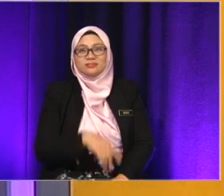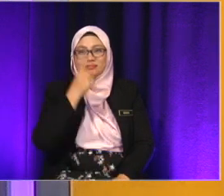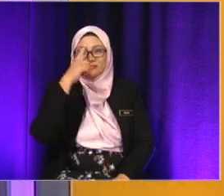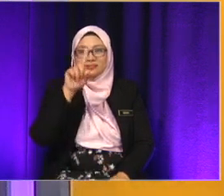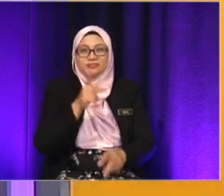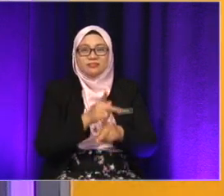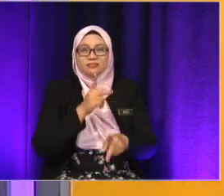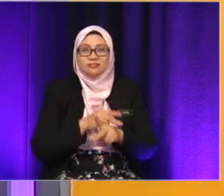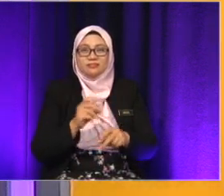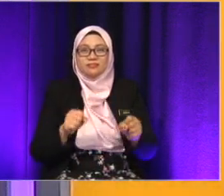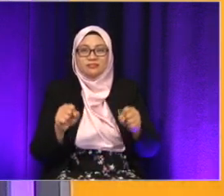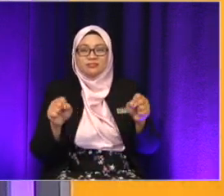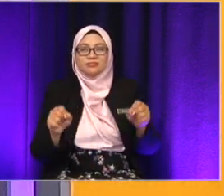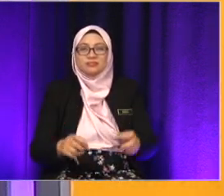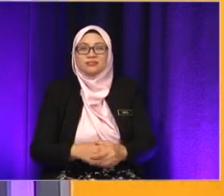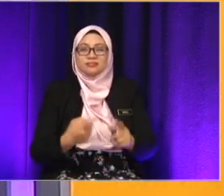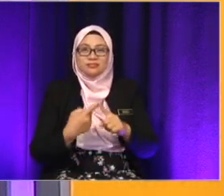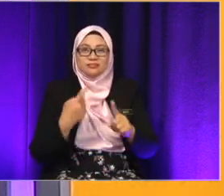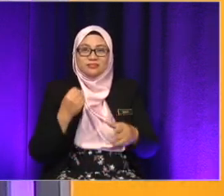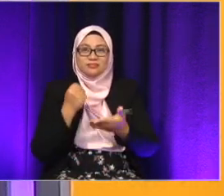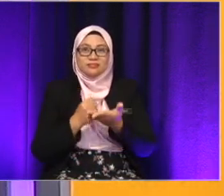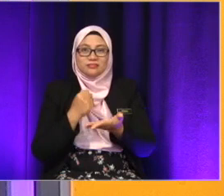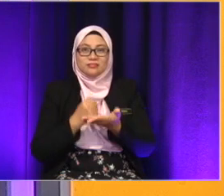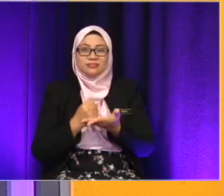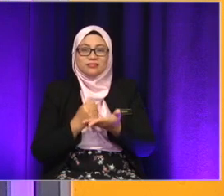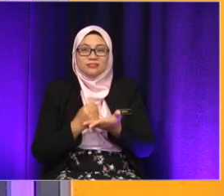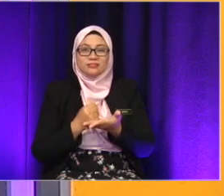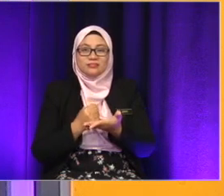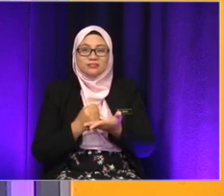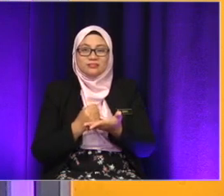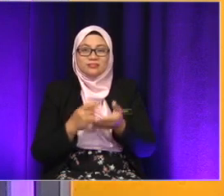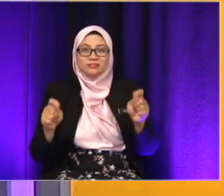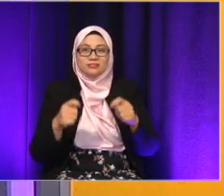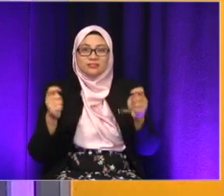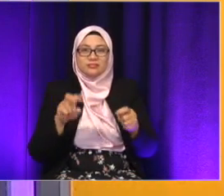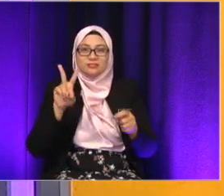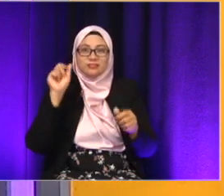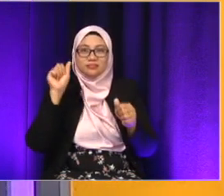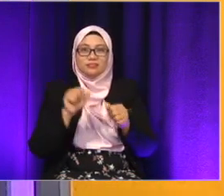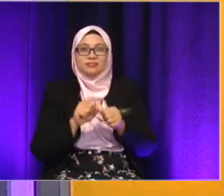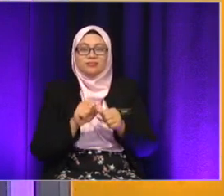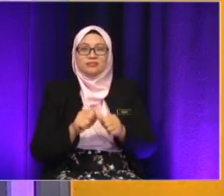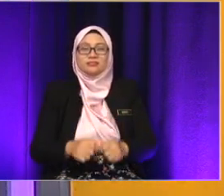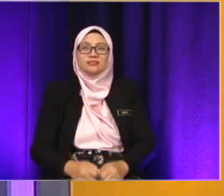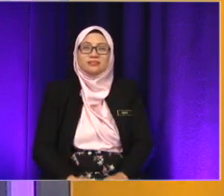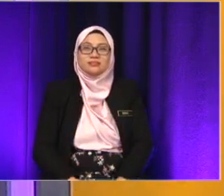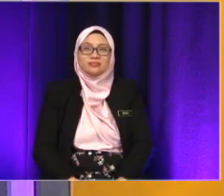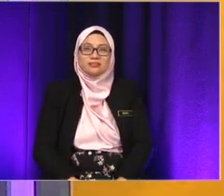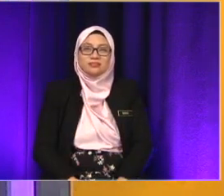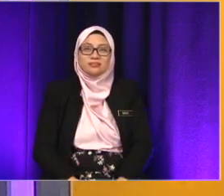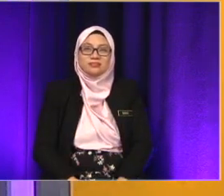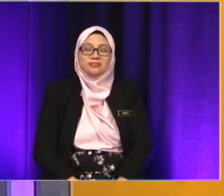Itu je sistem dia. Ini kata silinder, kata tindakan dua arah ni silinder ni. Silinder dia tolak masuk. Okey, boleh Boleh cikgu.